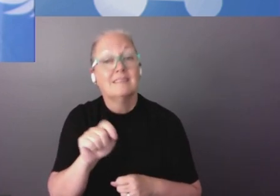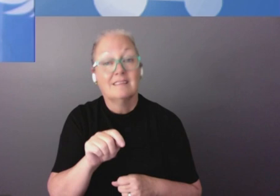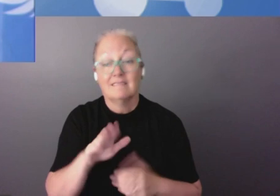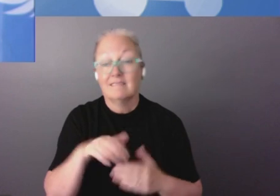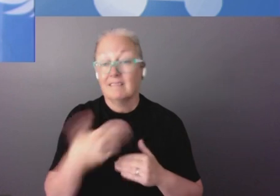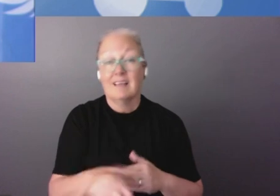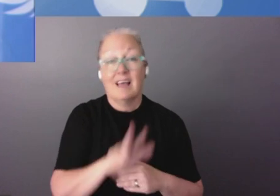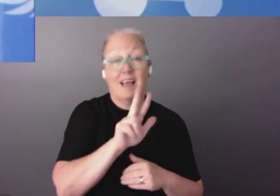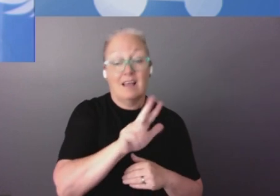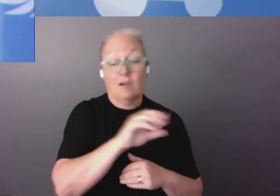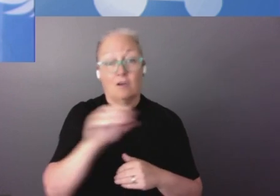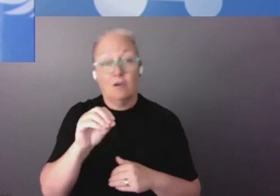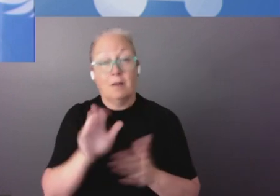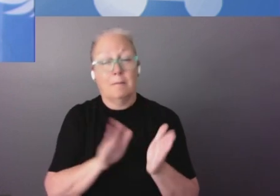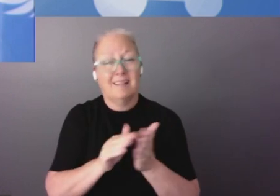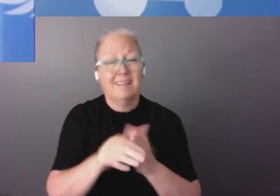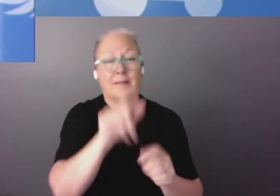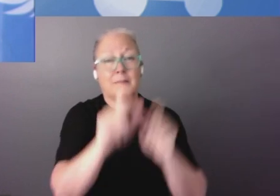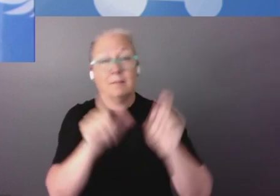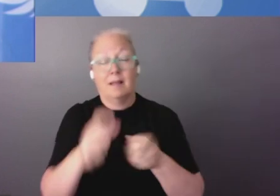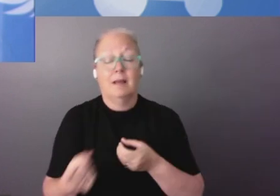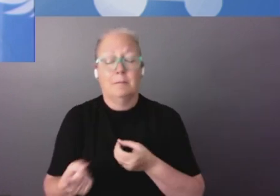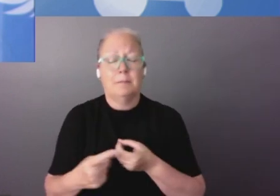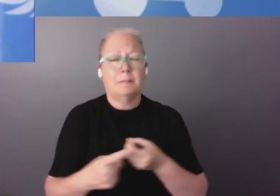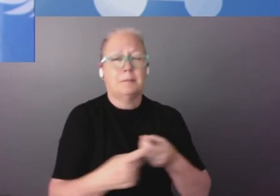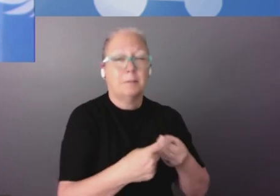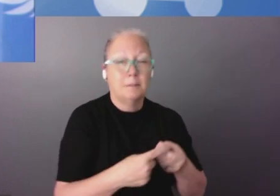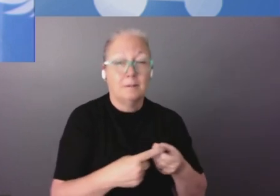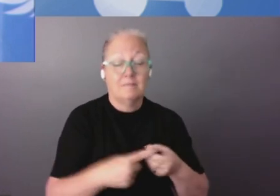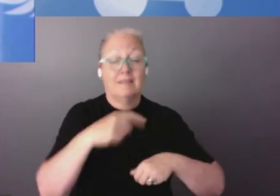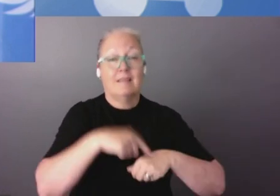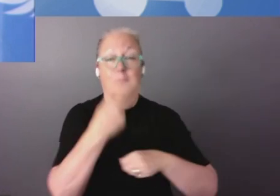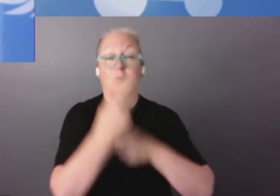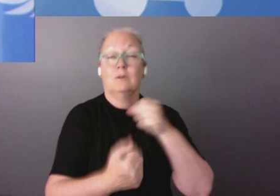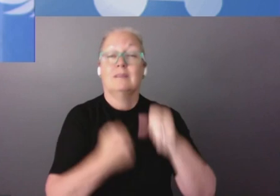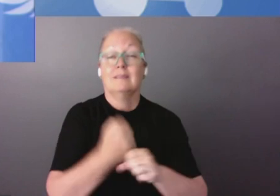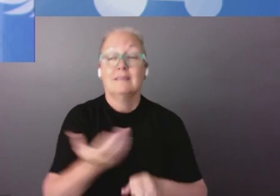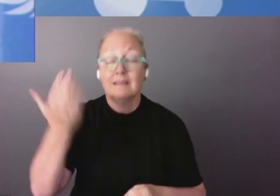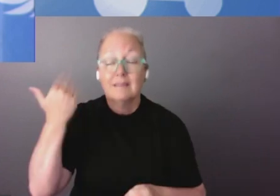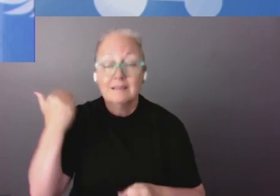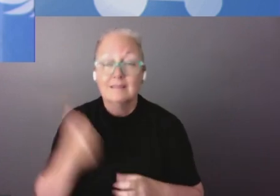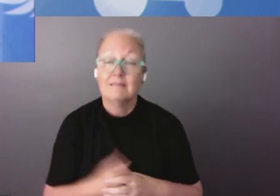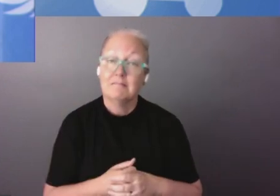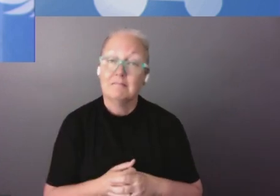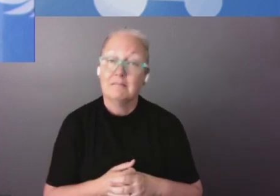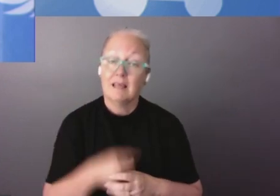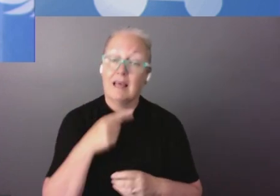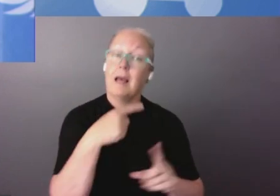Nowe dane, które zostały opublikowane w minionym tygodniu, pokazują, że